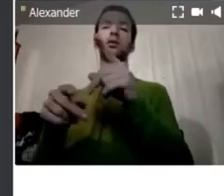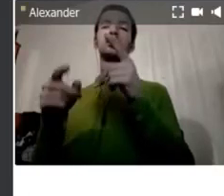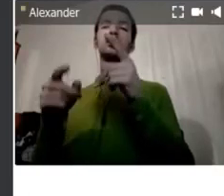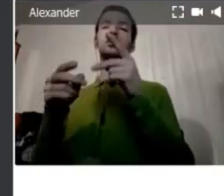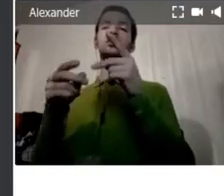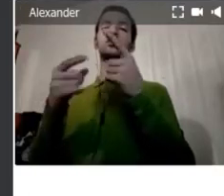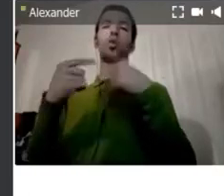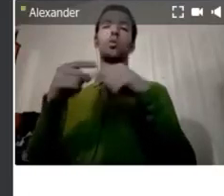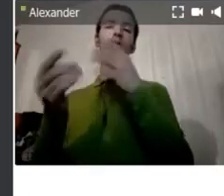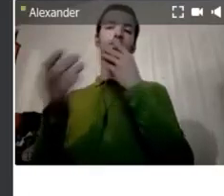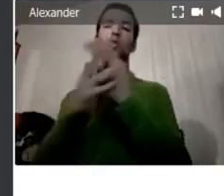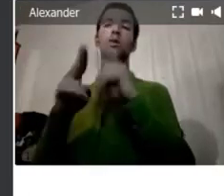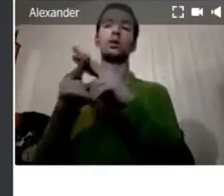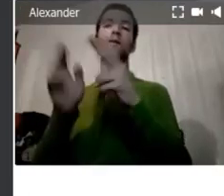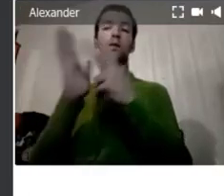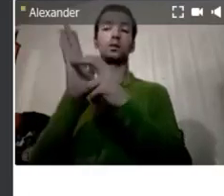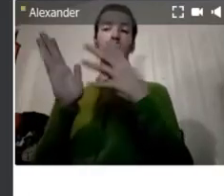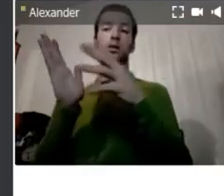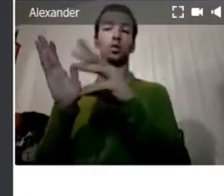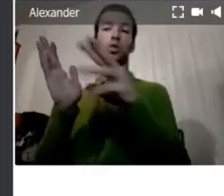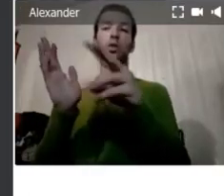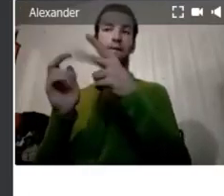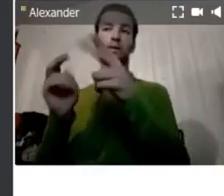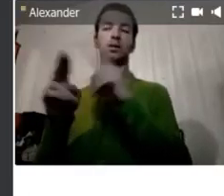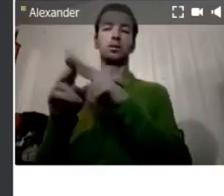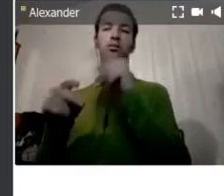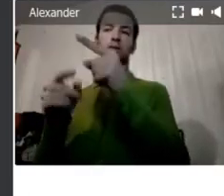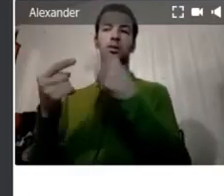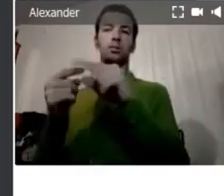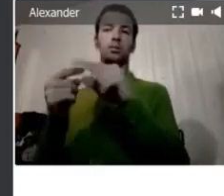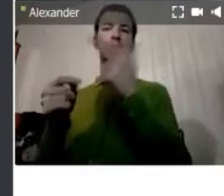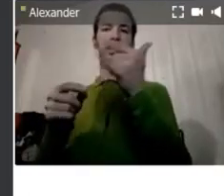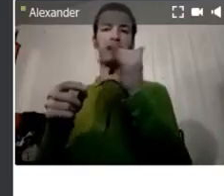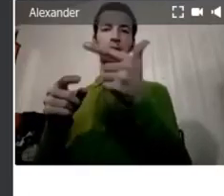конвертированы в акции компании. То есть мы как